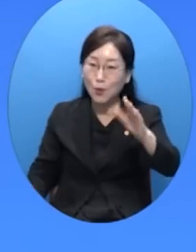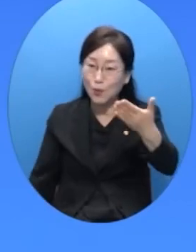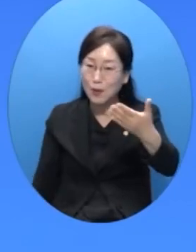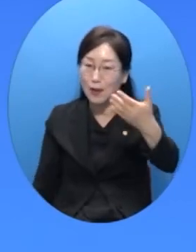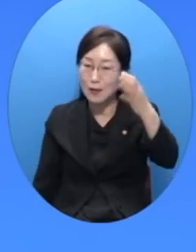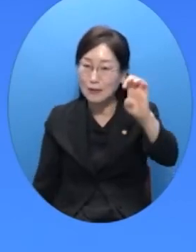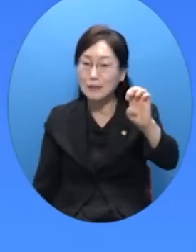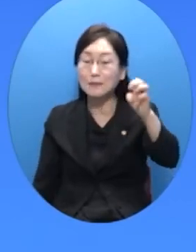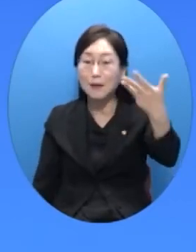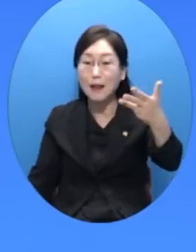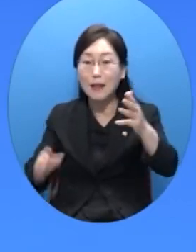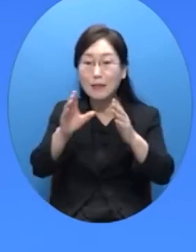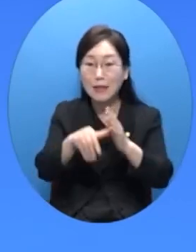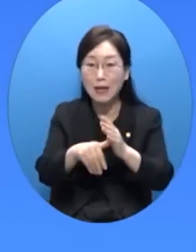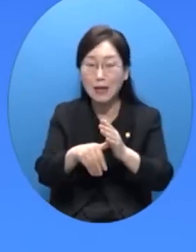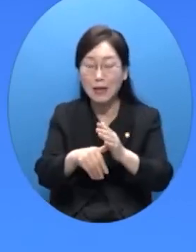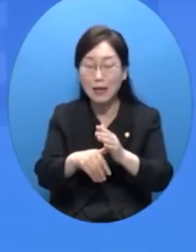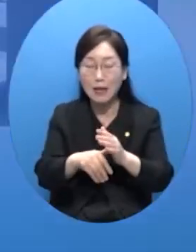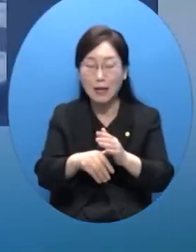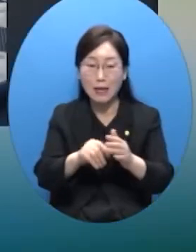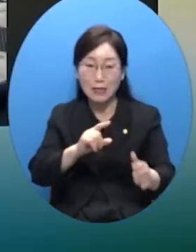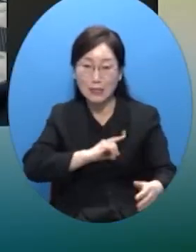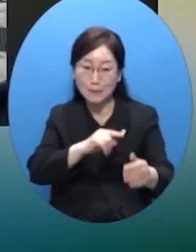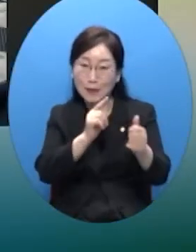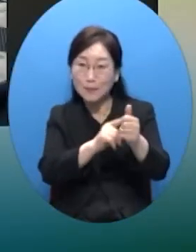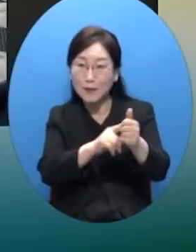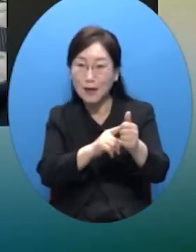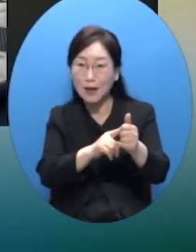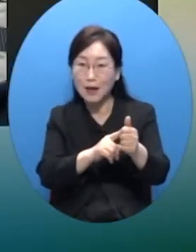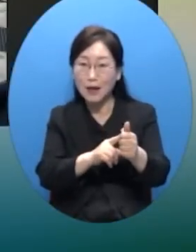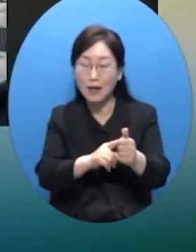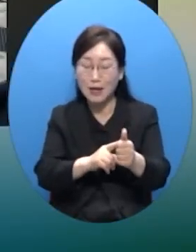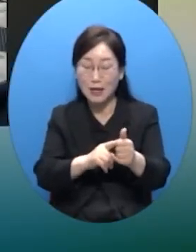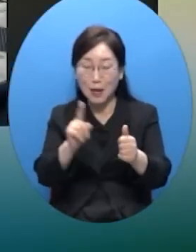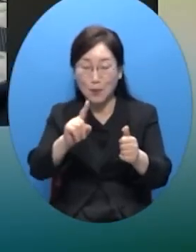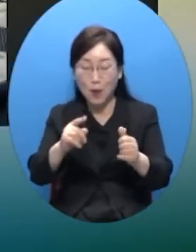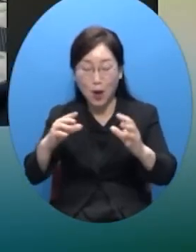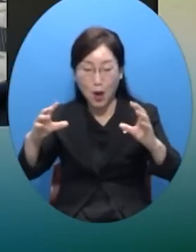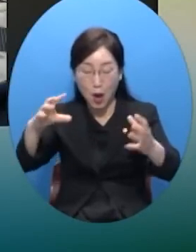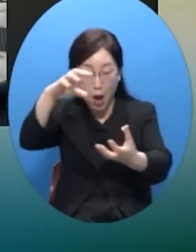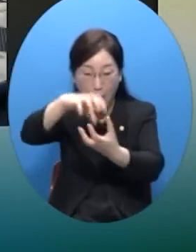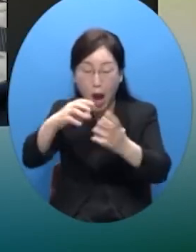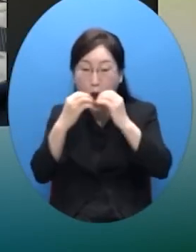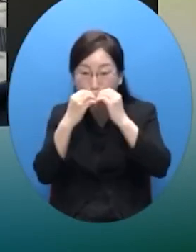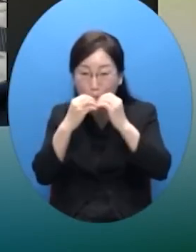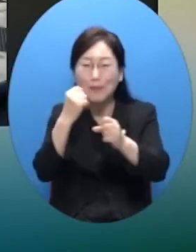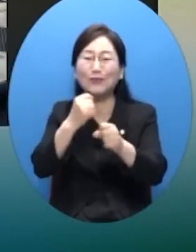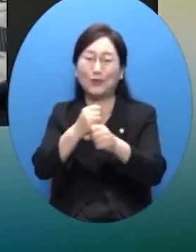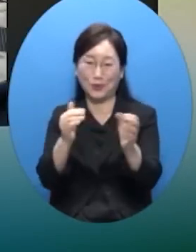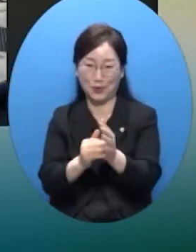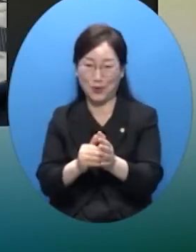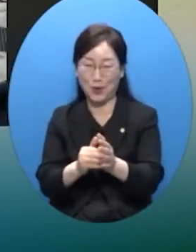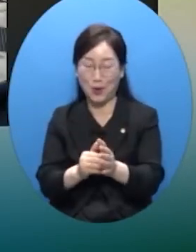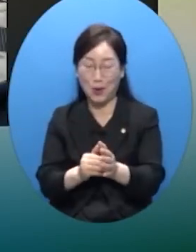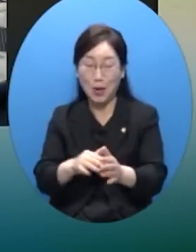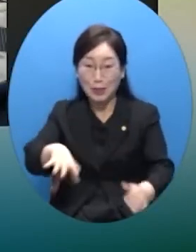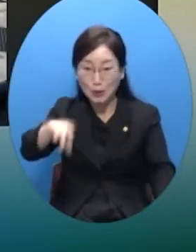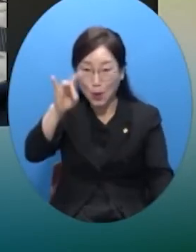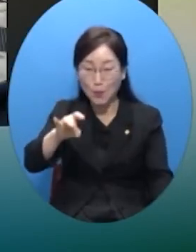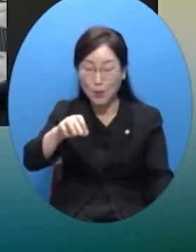1948년에 해리 스나이더라는 사람이 인앤아웃 버거를 만들었어요. 그래서 처음으로